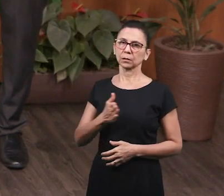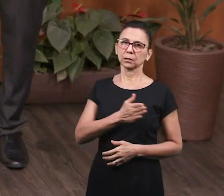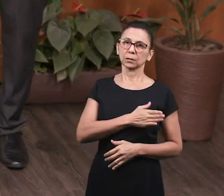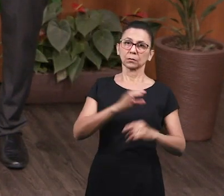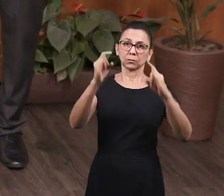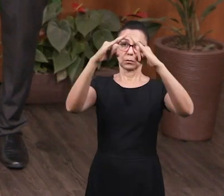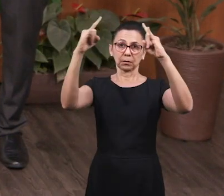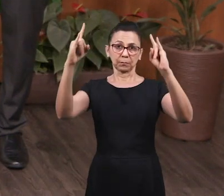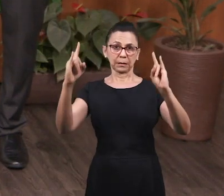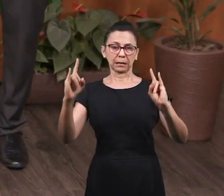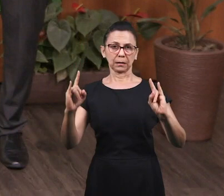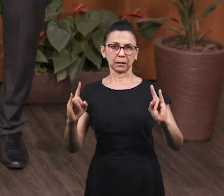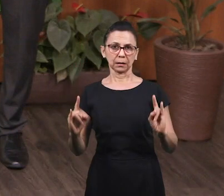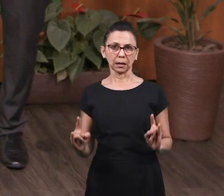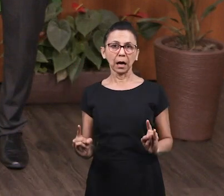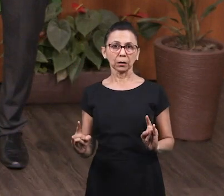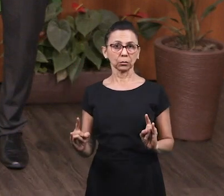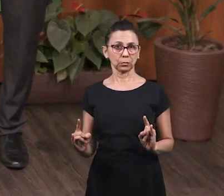Toute